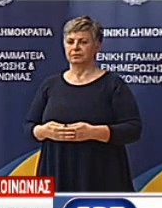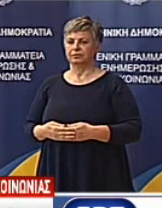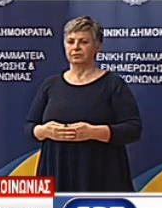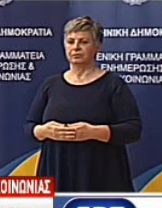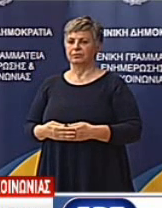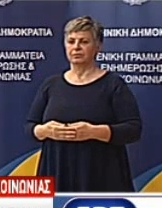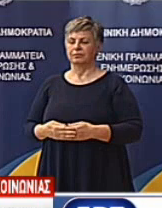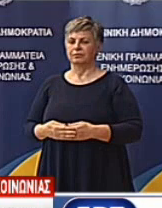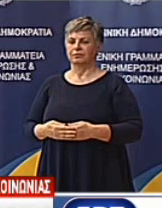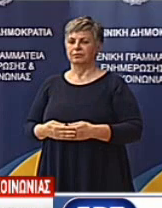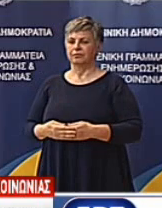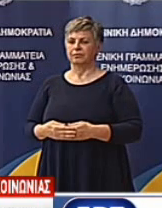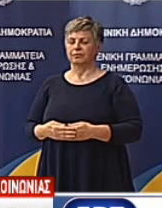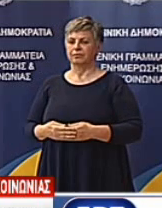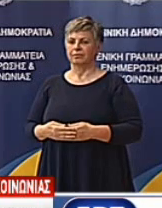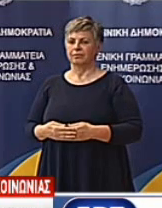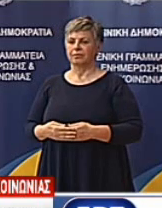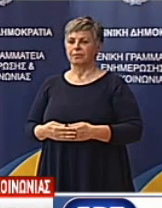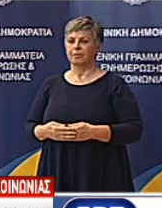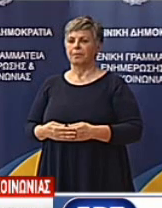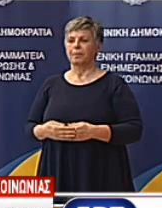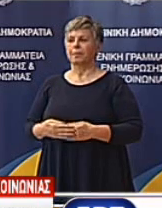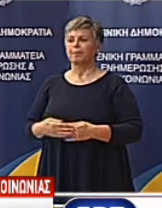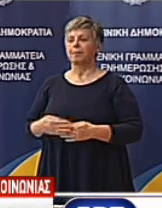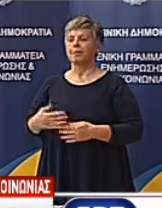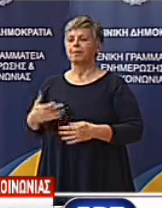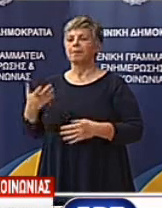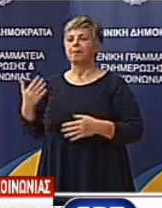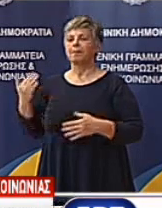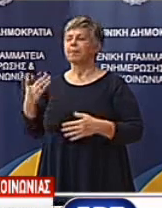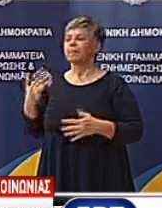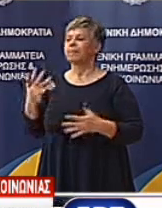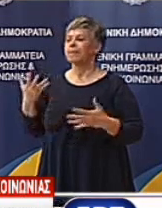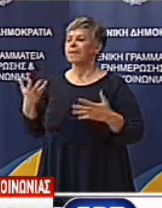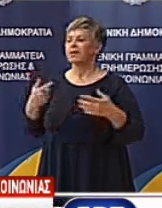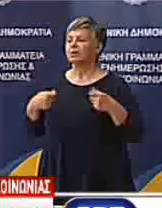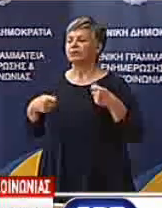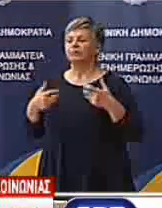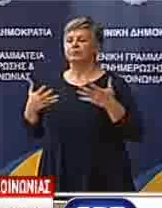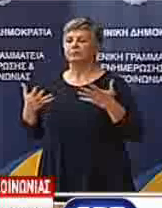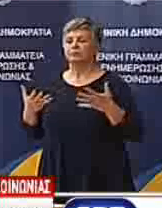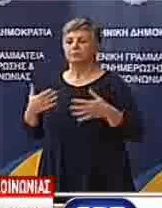Τι εννοείς, Μαρίνα μου? Ότι θα επηρεαστούν. Δεν άφησα κανένα παράθυρο, νομίζω.